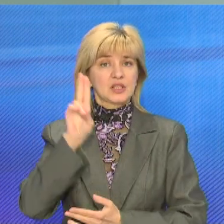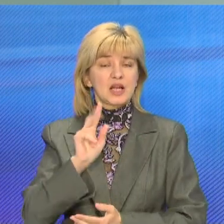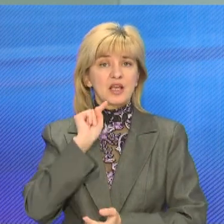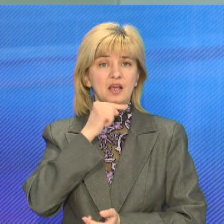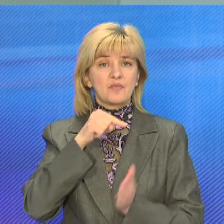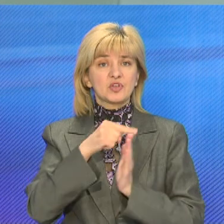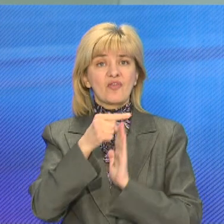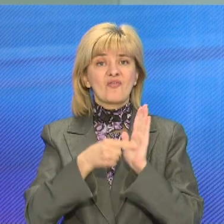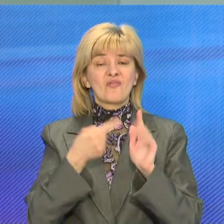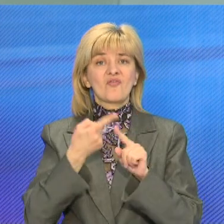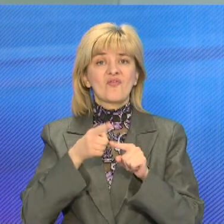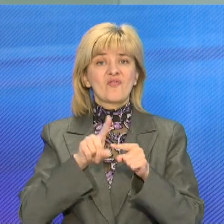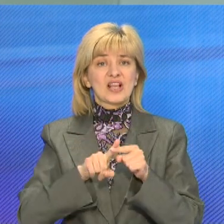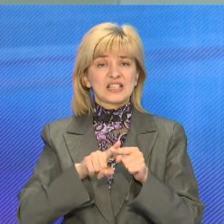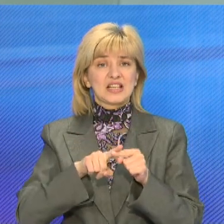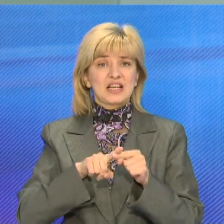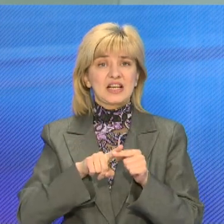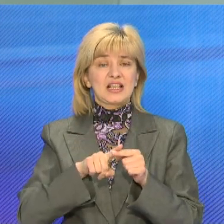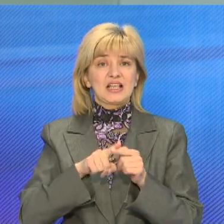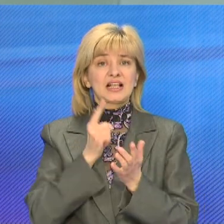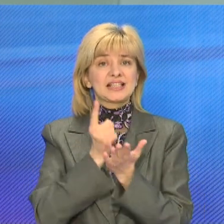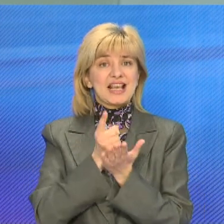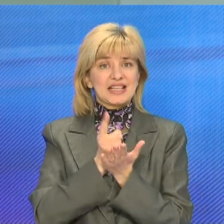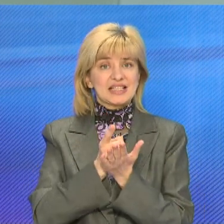этих санкциях еще больше сделать так, чтобы наш народ